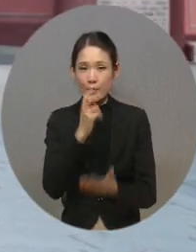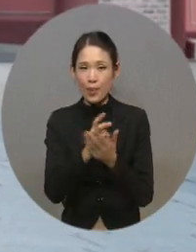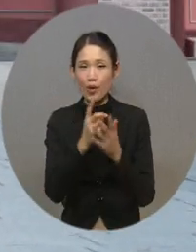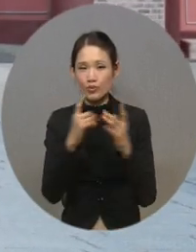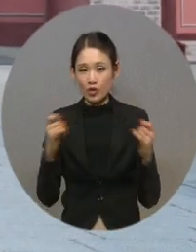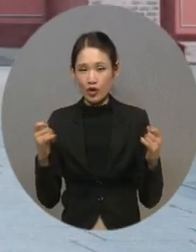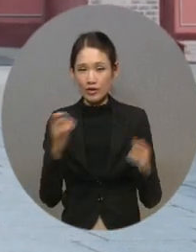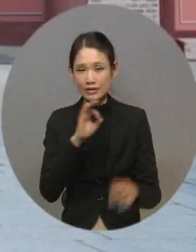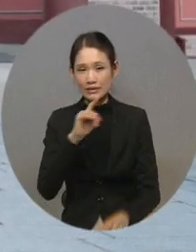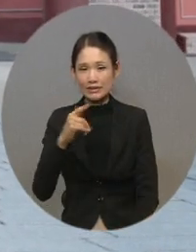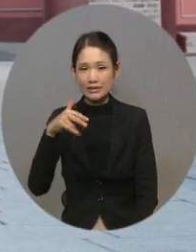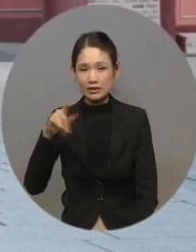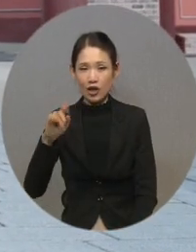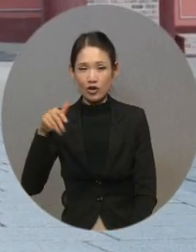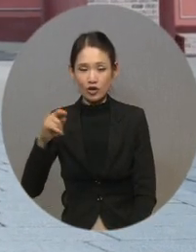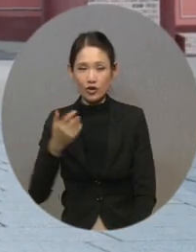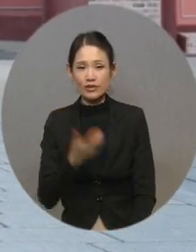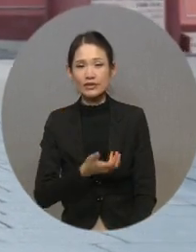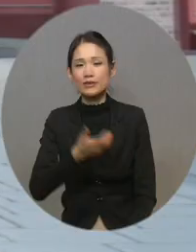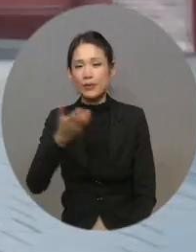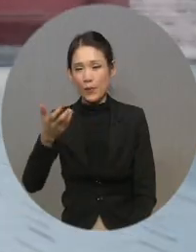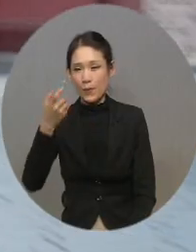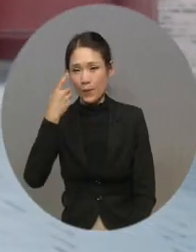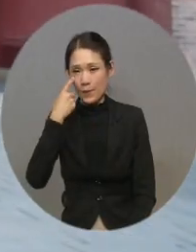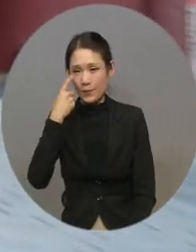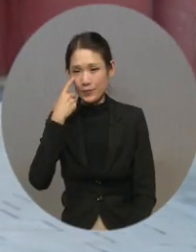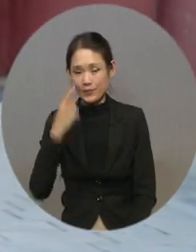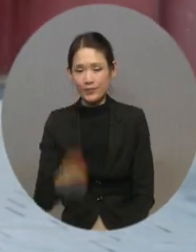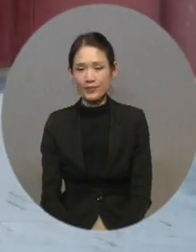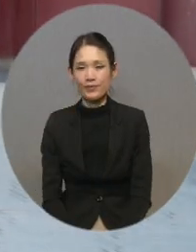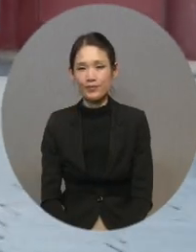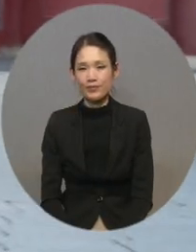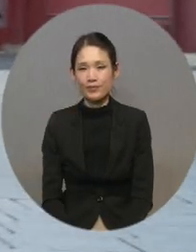인정전으로 이제 이동을 하도록 하겠습니다.